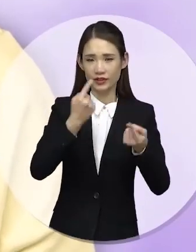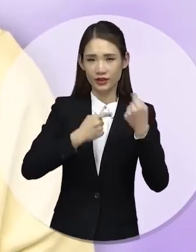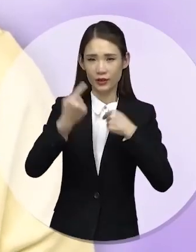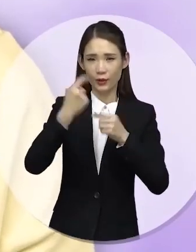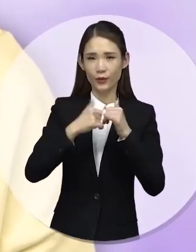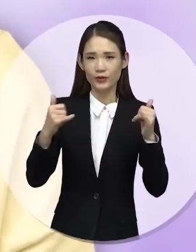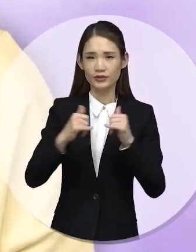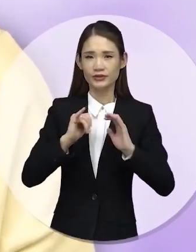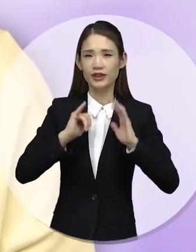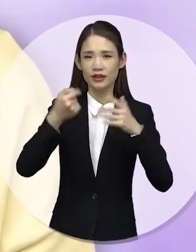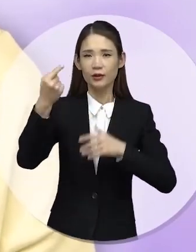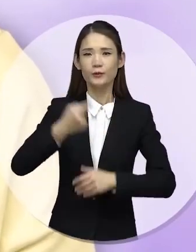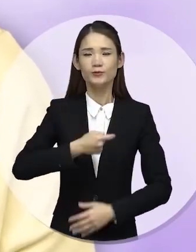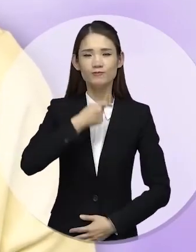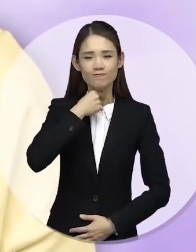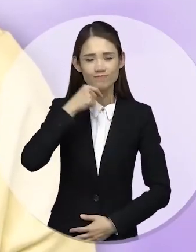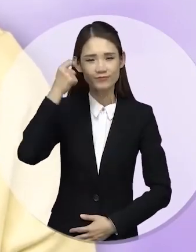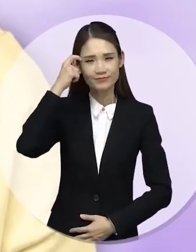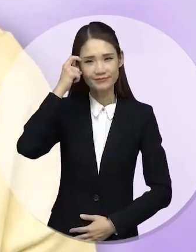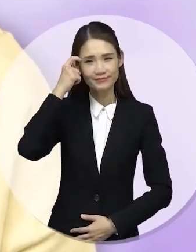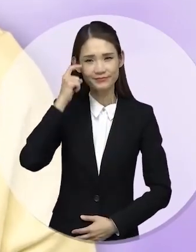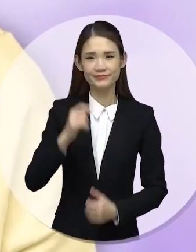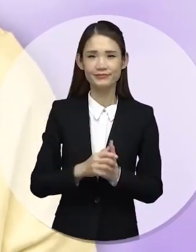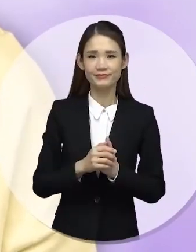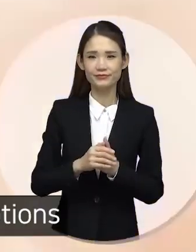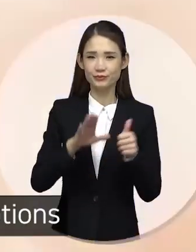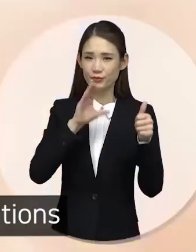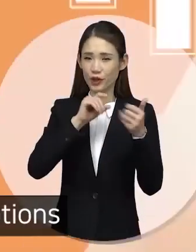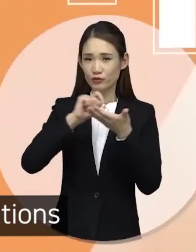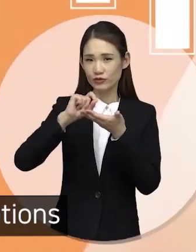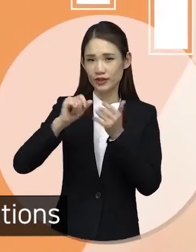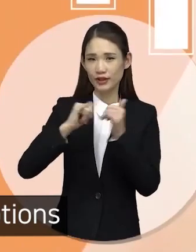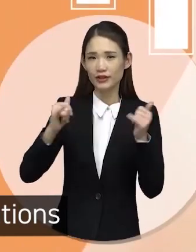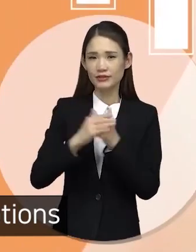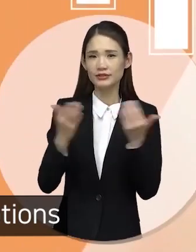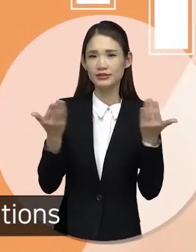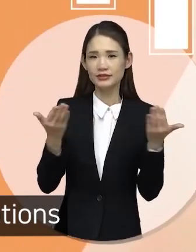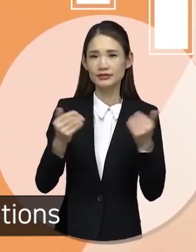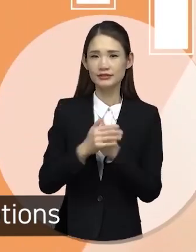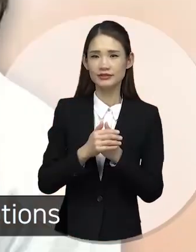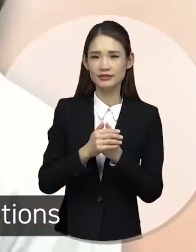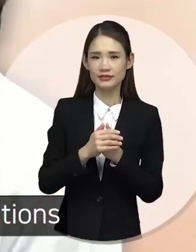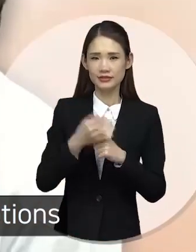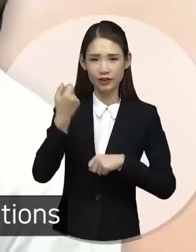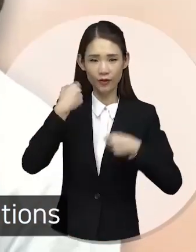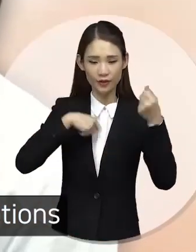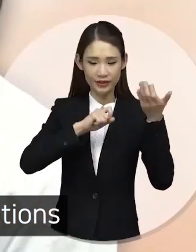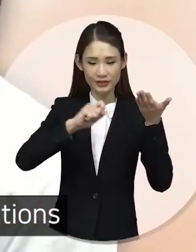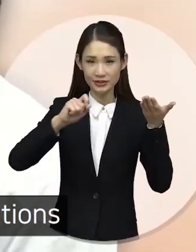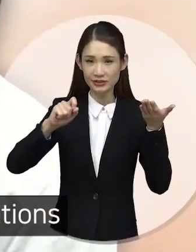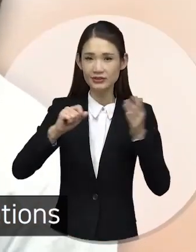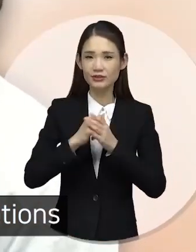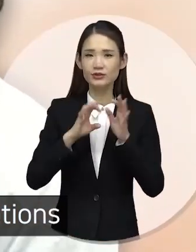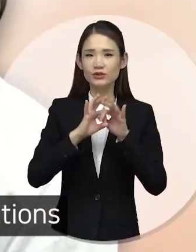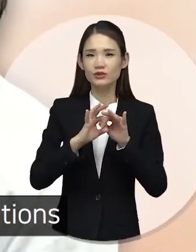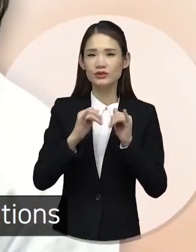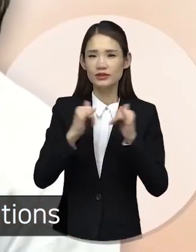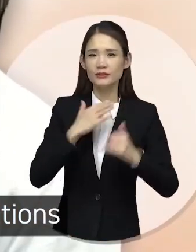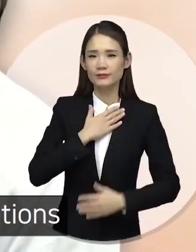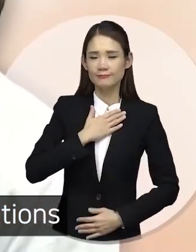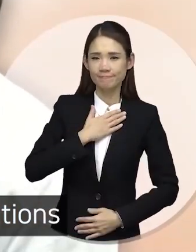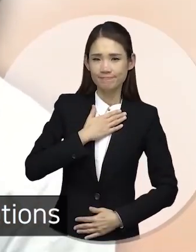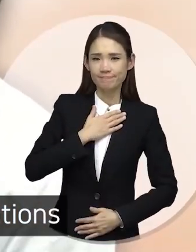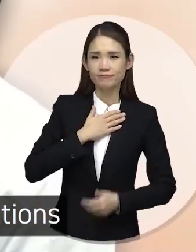영상에 출연하는 그런 세상이 왔으면 좋겠다고 생각했어요. 배우나 작가라는 직업이 연기나 글을 통해서 그런